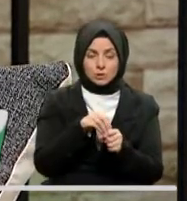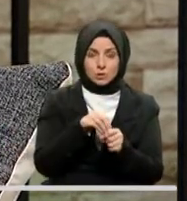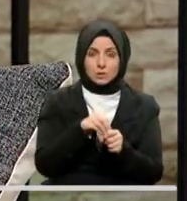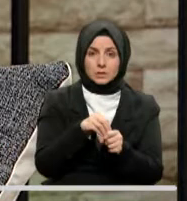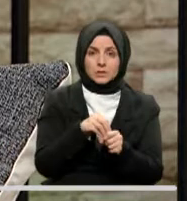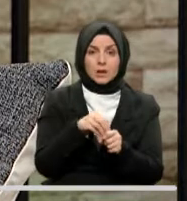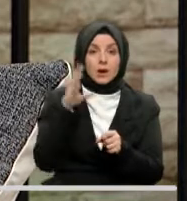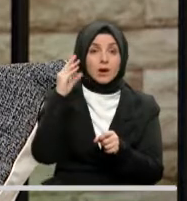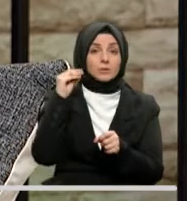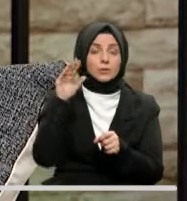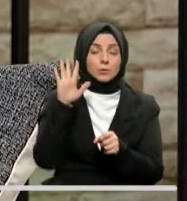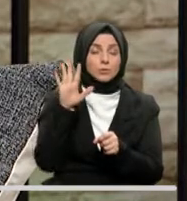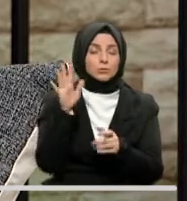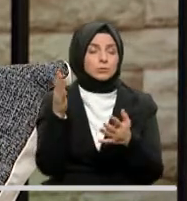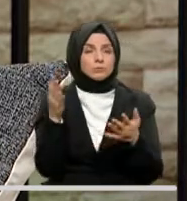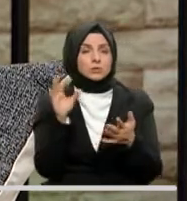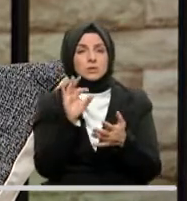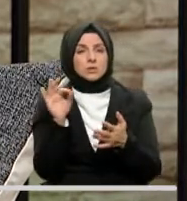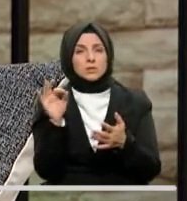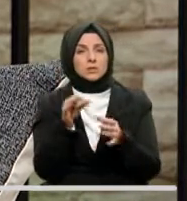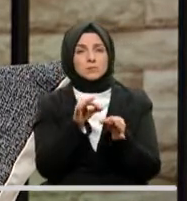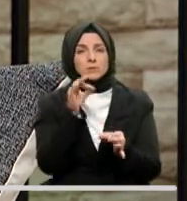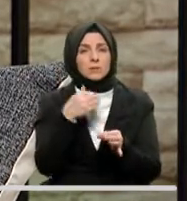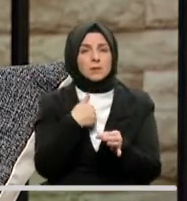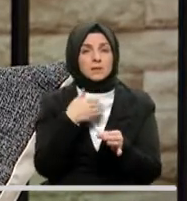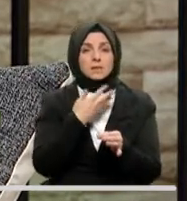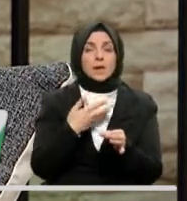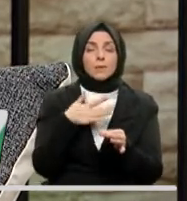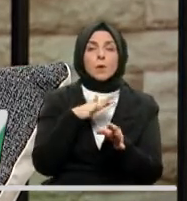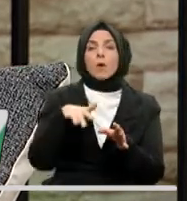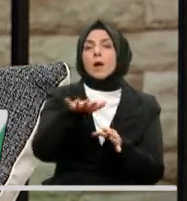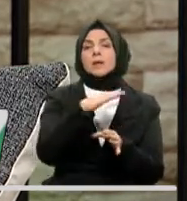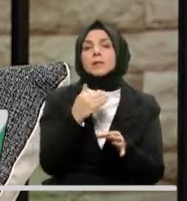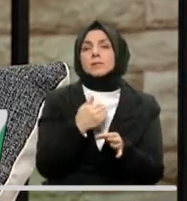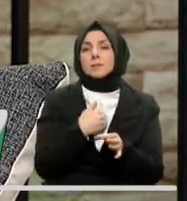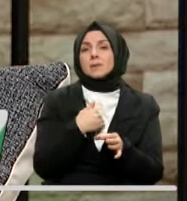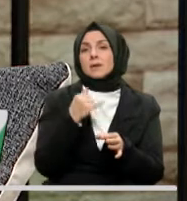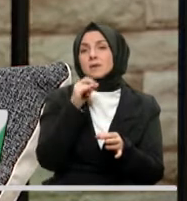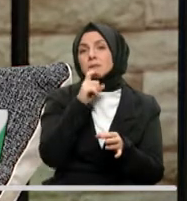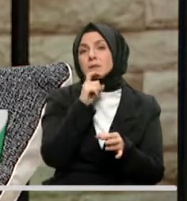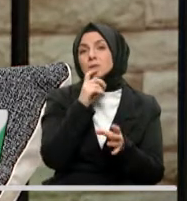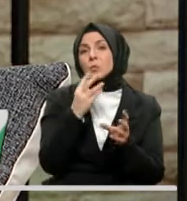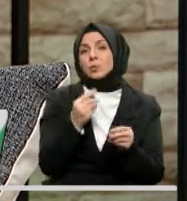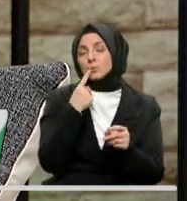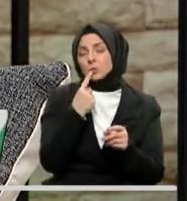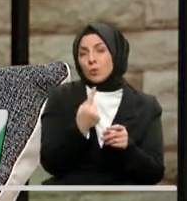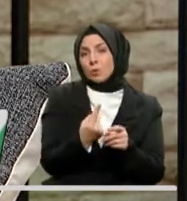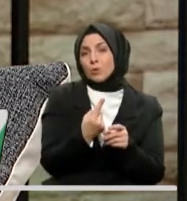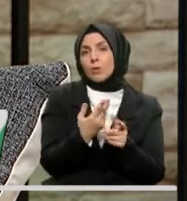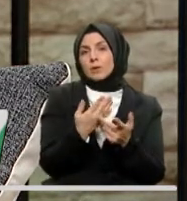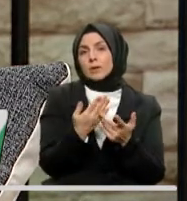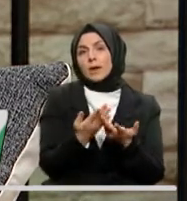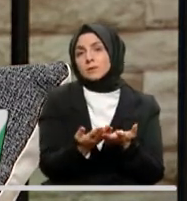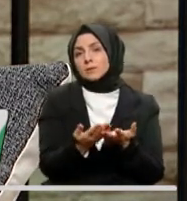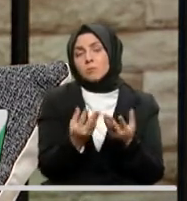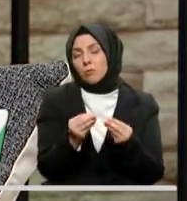sorsanız Hiç kimse beni sevmiyor Hiç kimse beni onaylamıyor herkes beni eleştiriyor der Ama bu çok mümkün değil yani hayatımızda